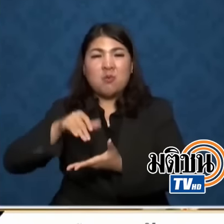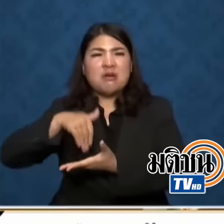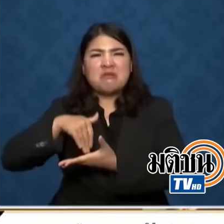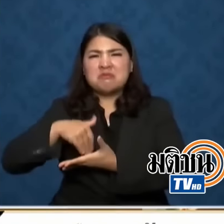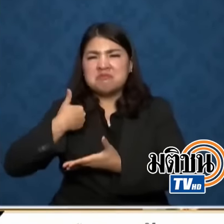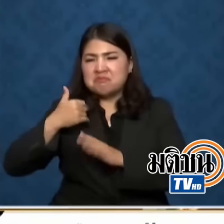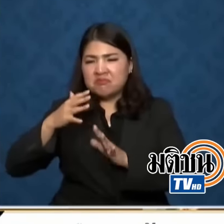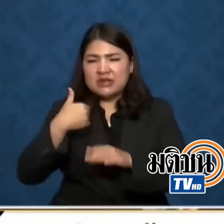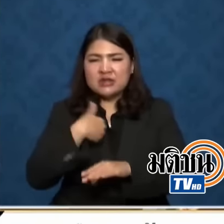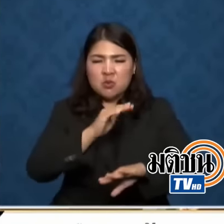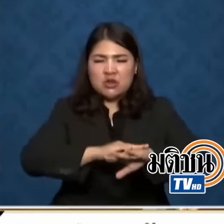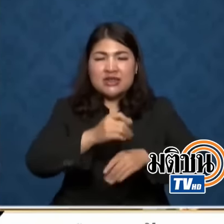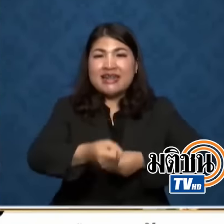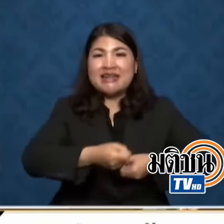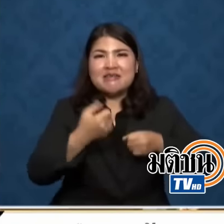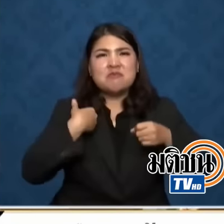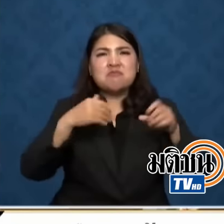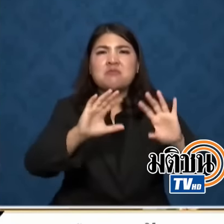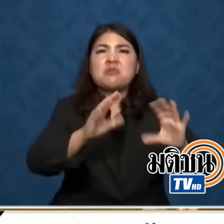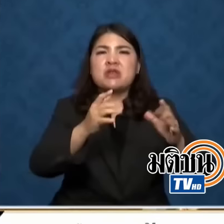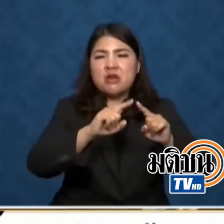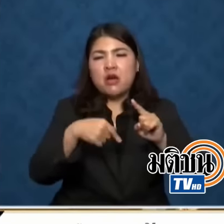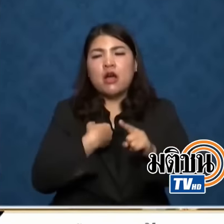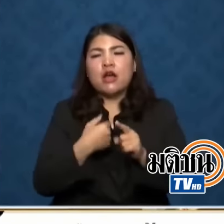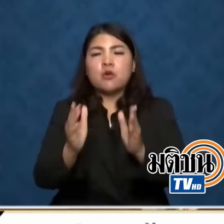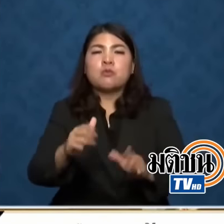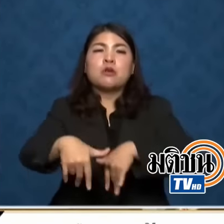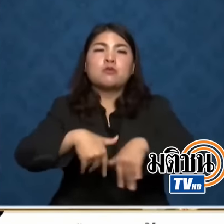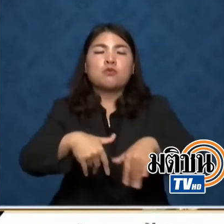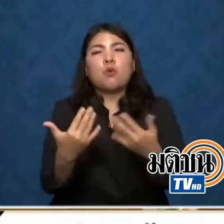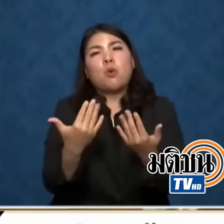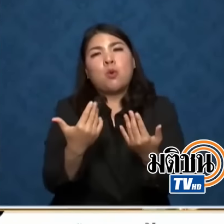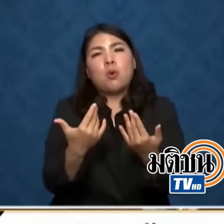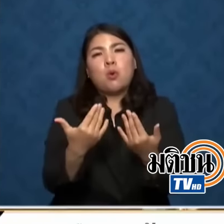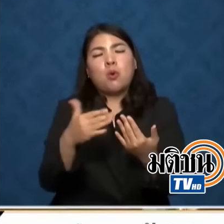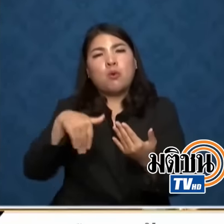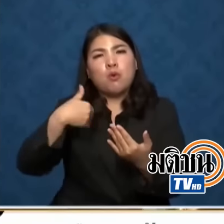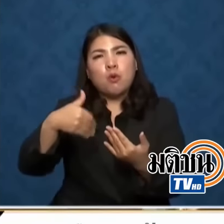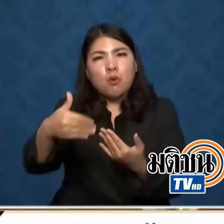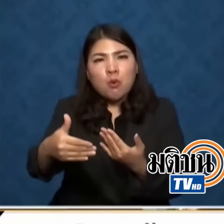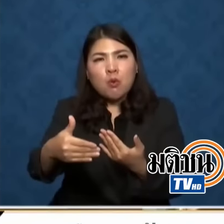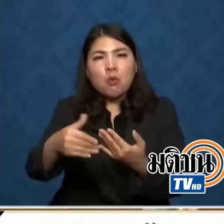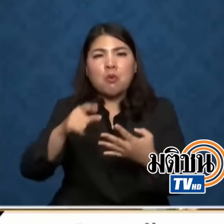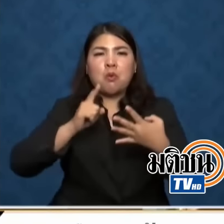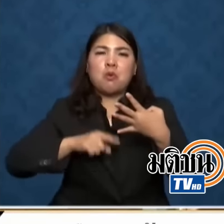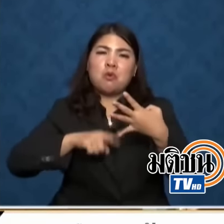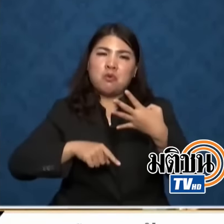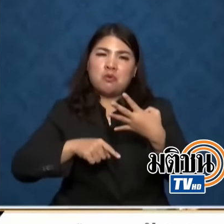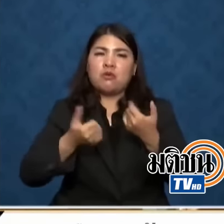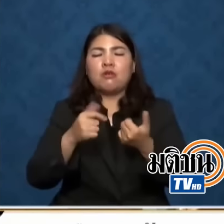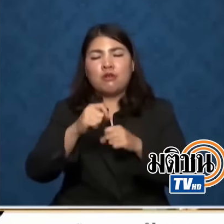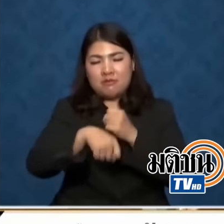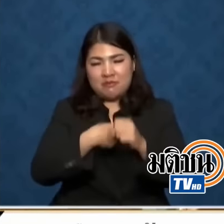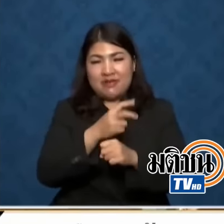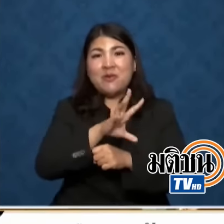รษฐกิจก็ไม่มีแล้วยังจะต้องให้ประชาชนรอไปอีกจนถึงไตรมาส4ของปี67ซึ่งโดยที่ยังไม่รู้ว่